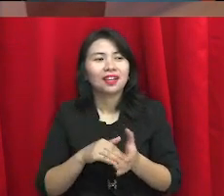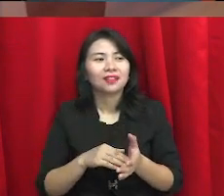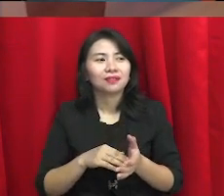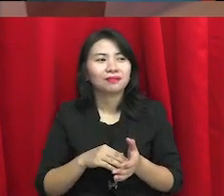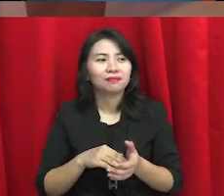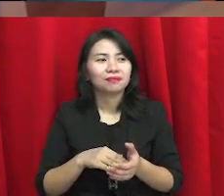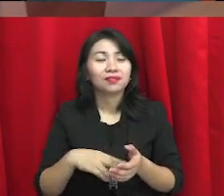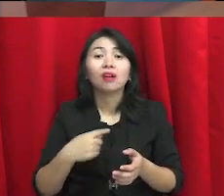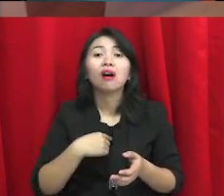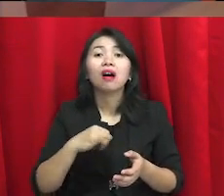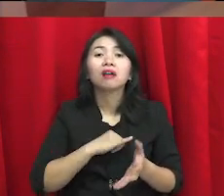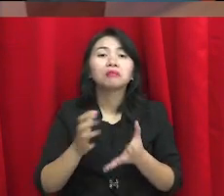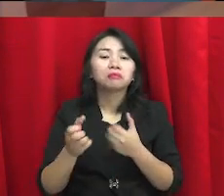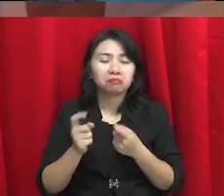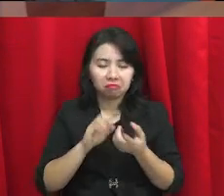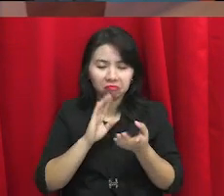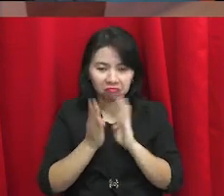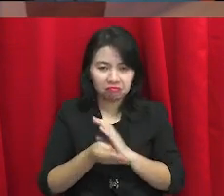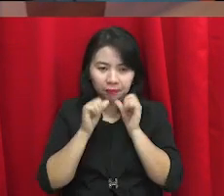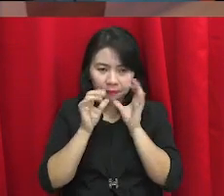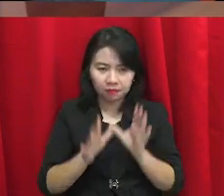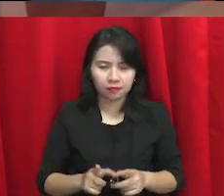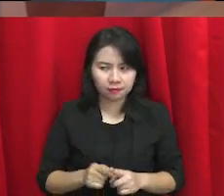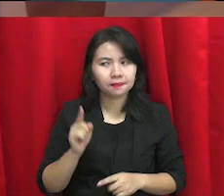kasi maging blessing sa'yo.